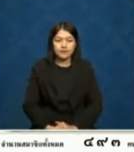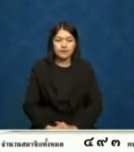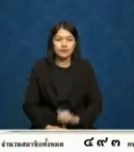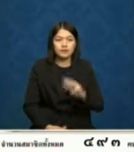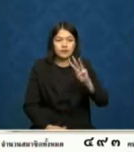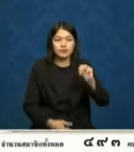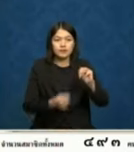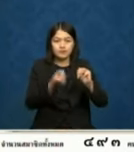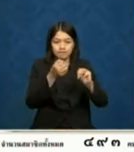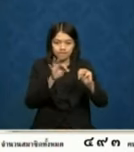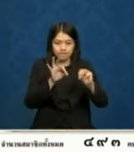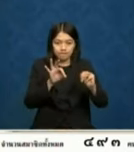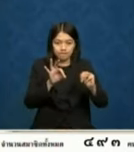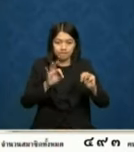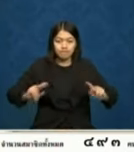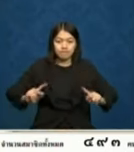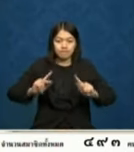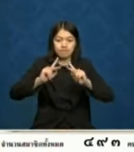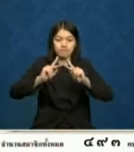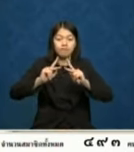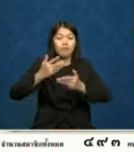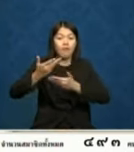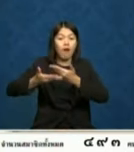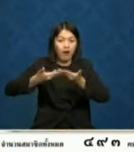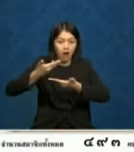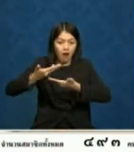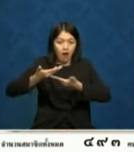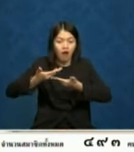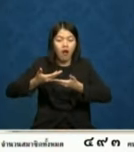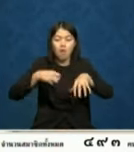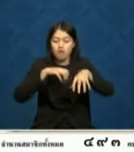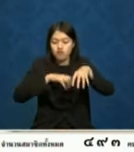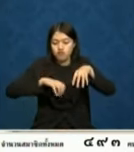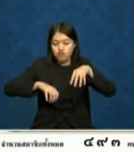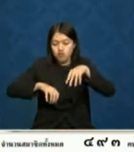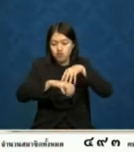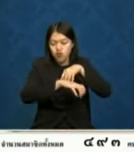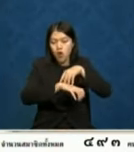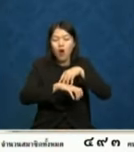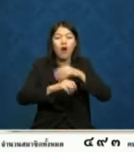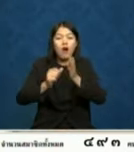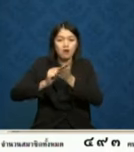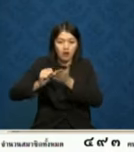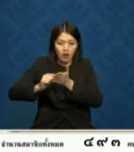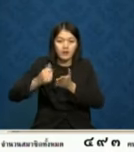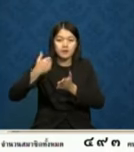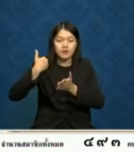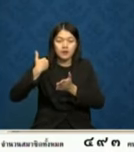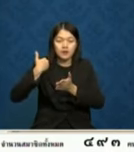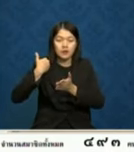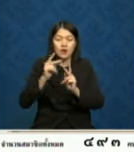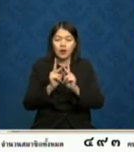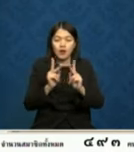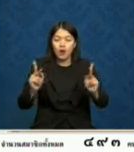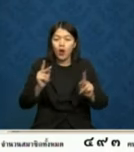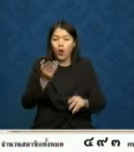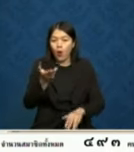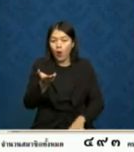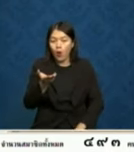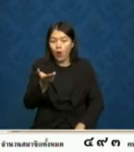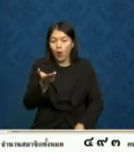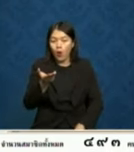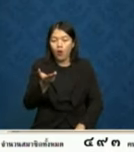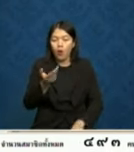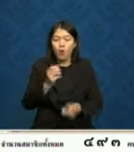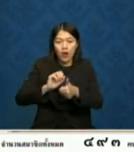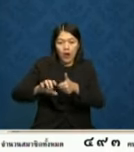มาตรา 19กระทรวงพาณิชย์และหน่วยงานในกำกับมีการแก้ไขมีกรรมาธิการขอสงวนความ